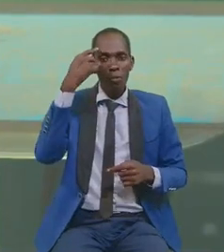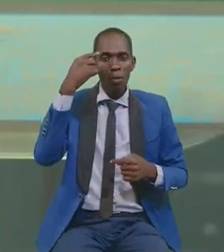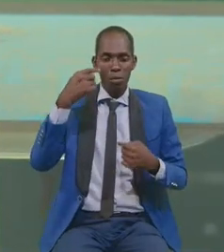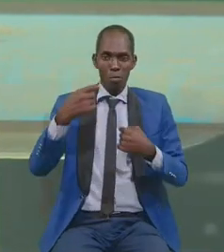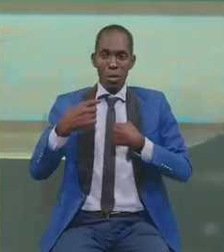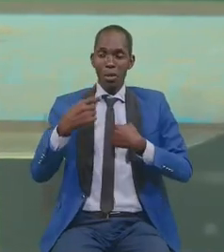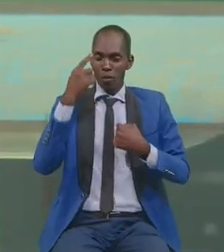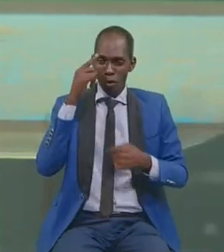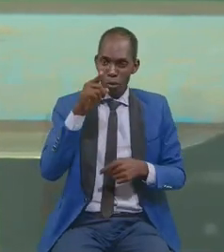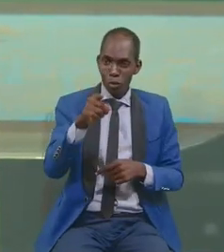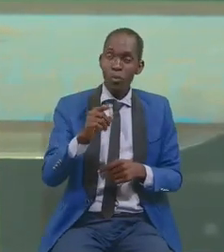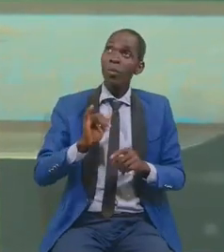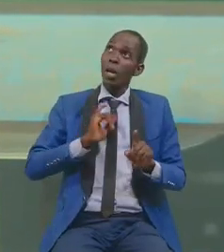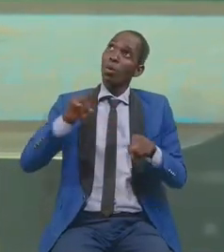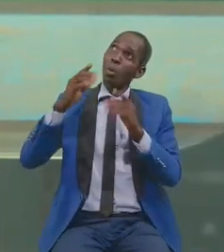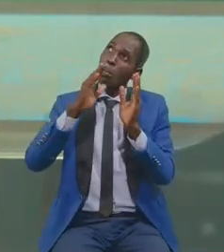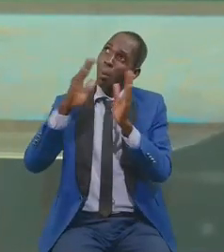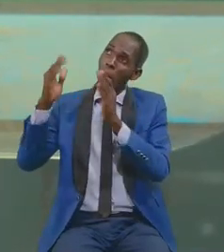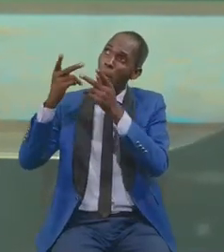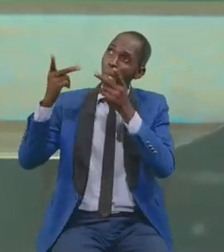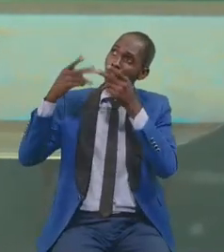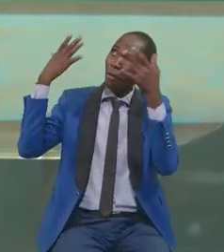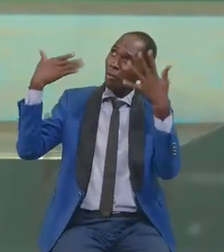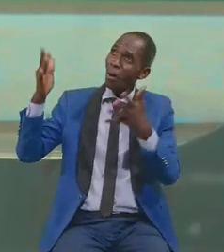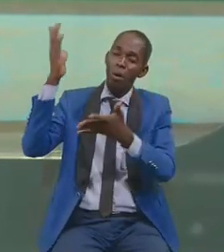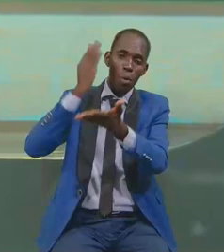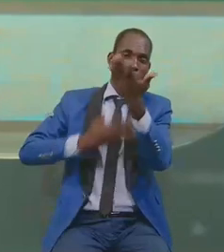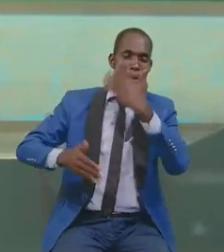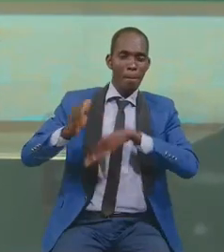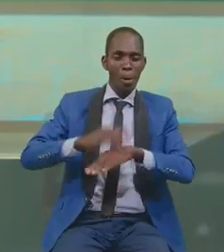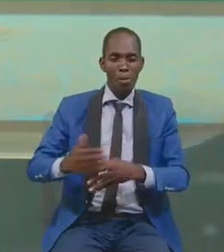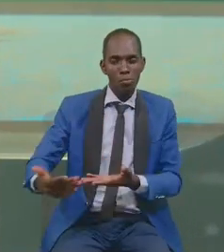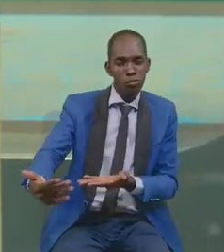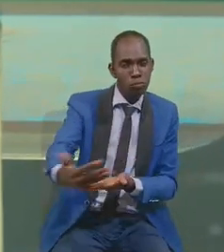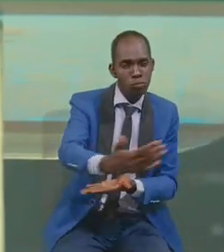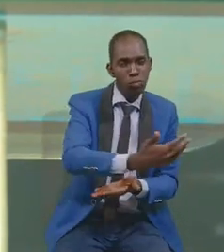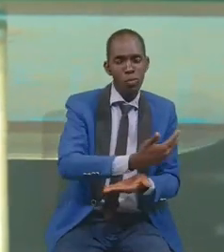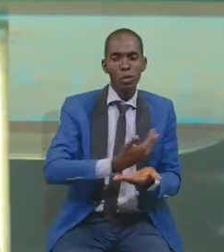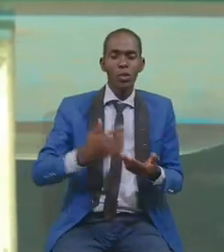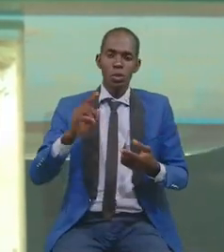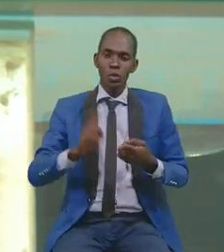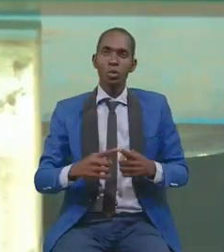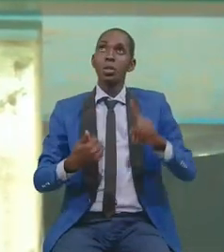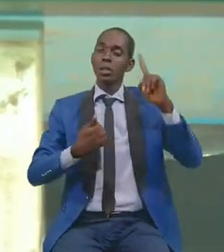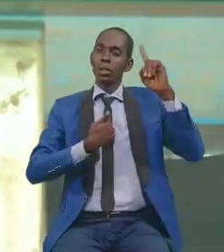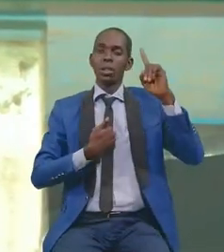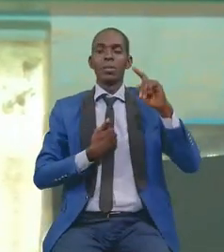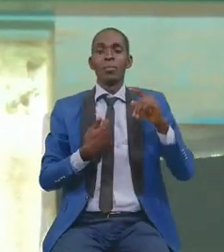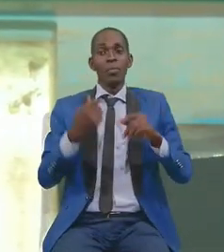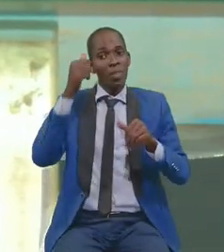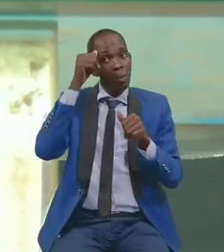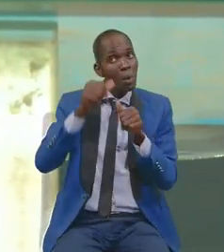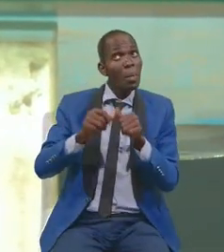aurai préparé une place, je reviendrai. Et je vous prendrai. Et que vous soyez avec moi. Rappelez-vous, celui qui a fait